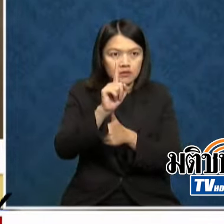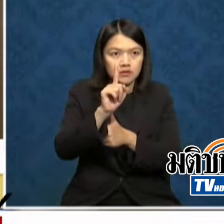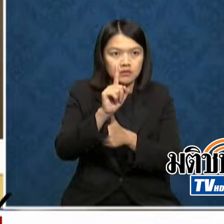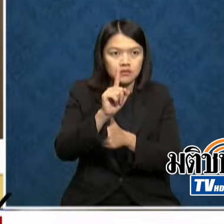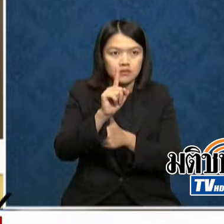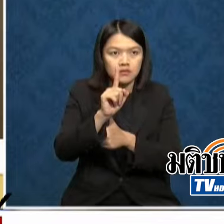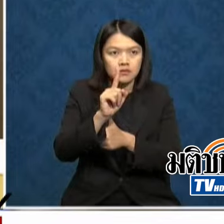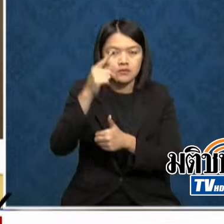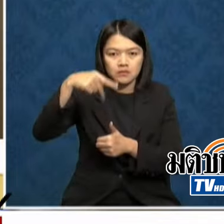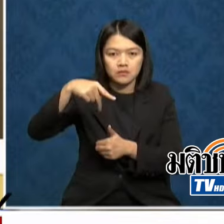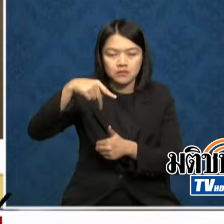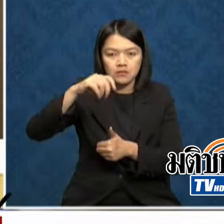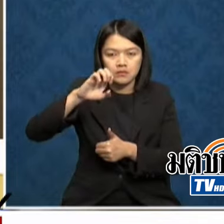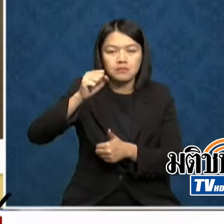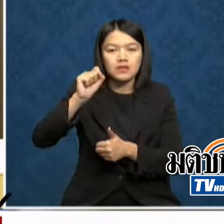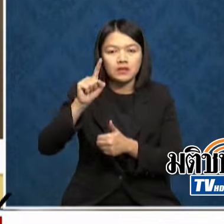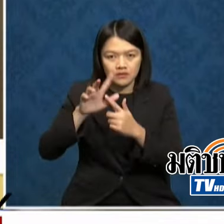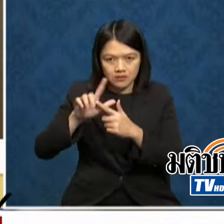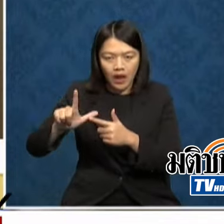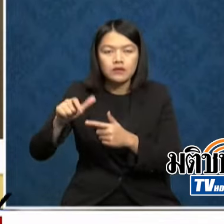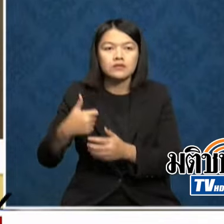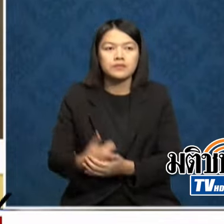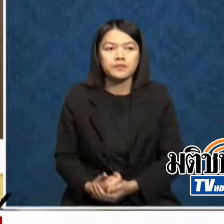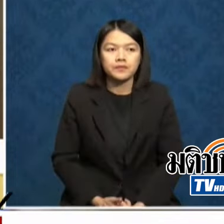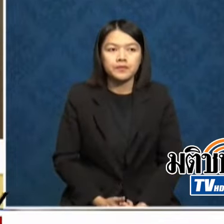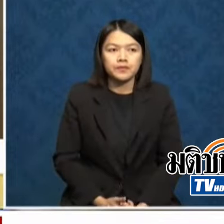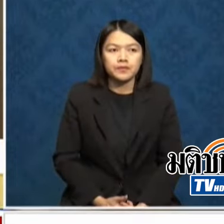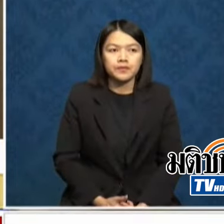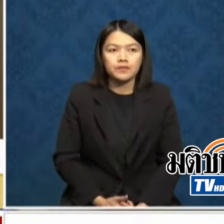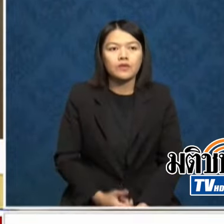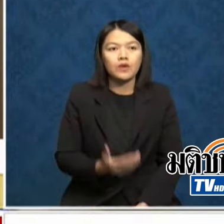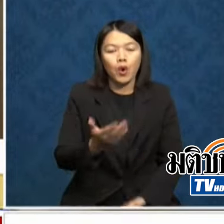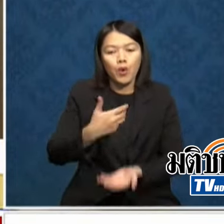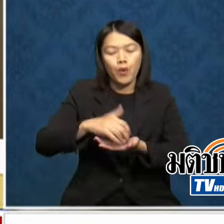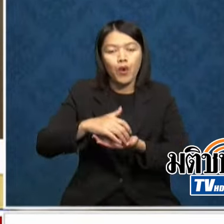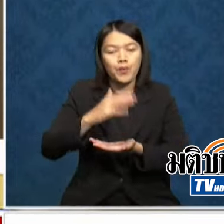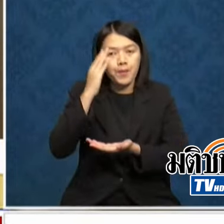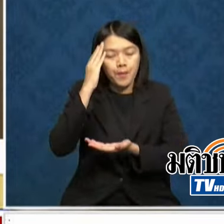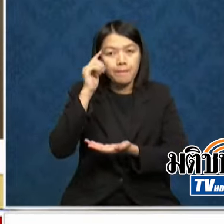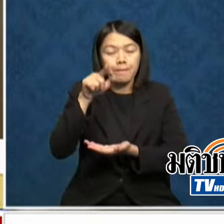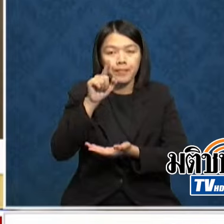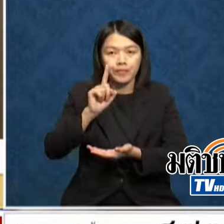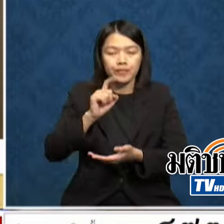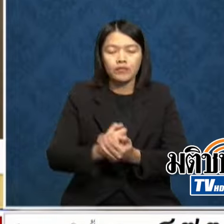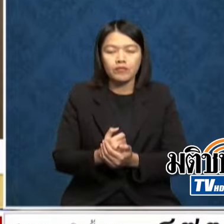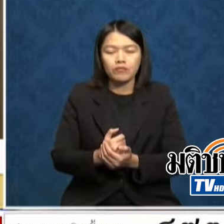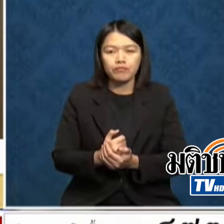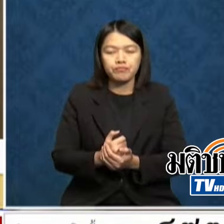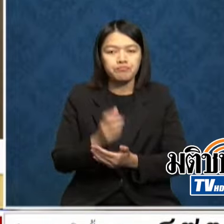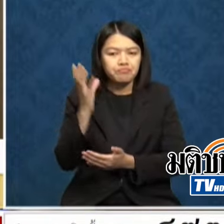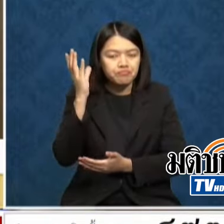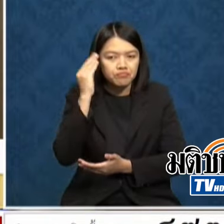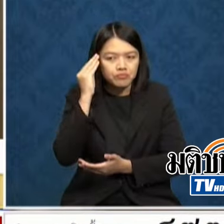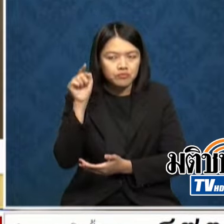นะครับพลเอกพิสารวัฒนวงศ์คีรีทีนี้เท่าที่ผมทราบนะครับท่านประธานที่จะขอเรียนปรึกษาท่านประธานก็เพราะว่าผมทราบมาว่